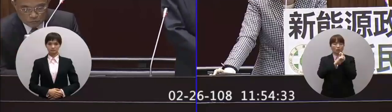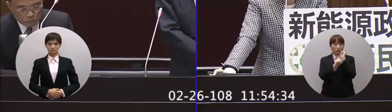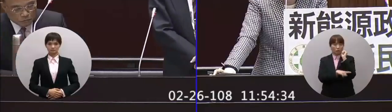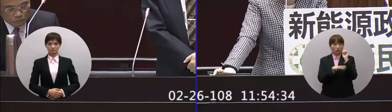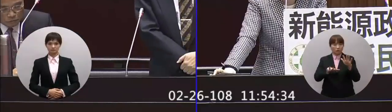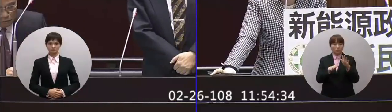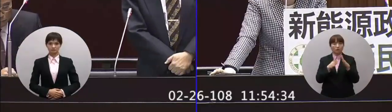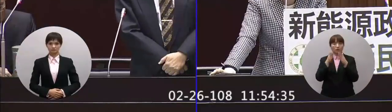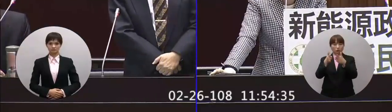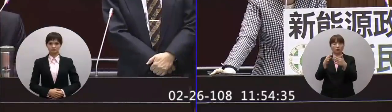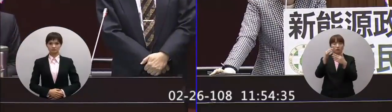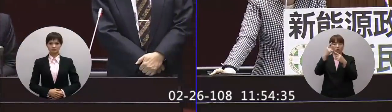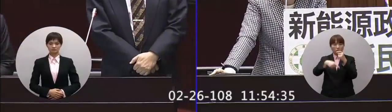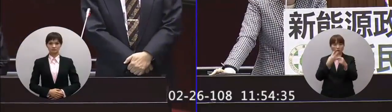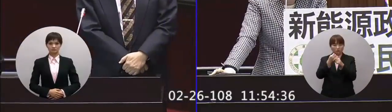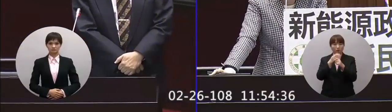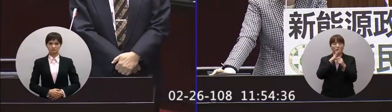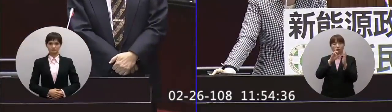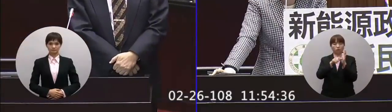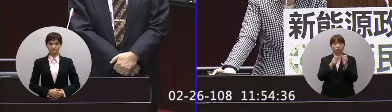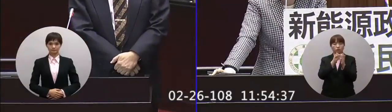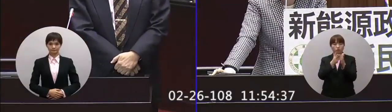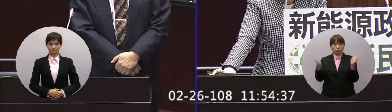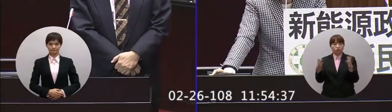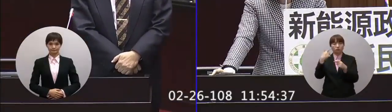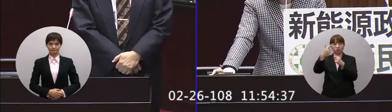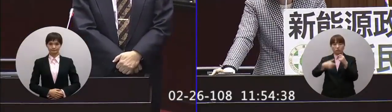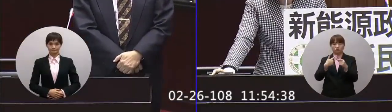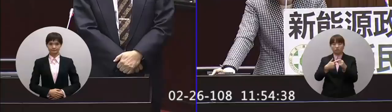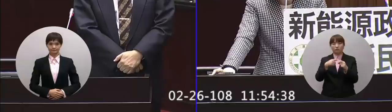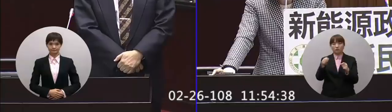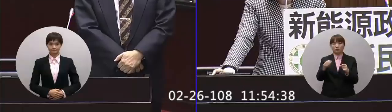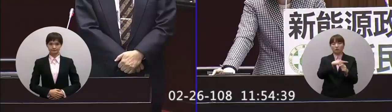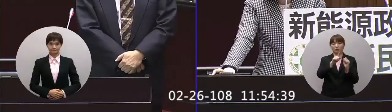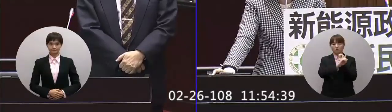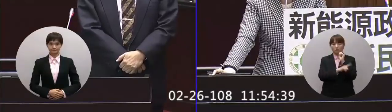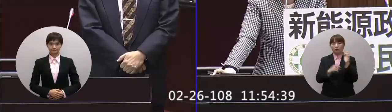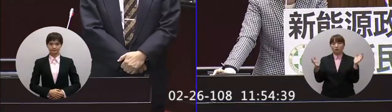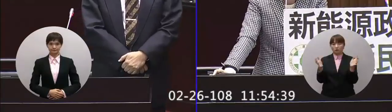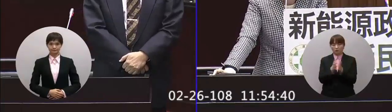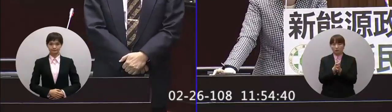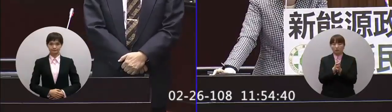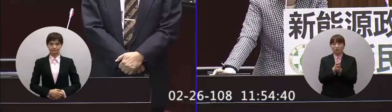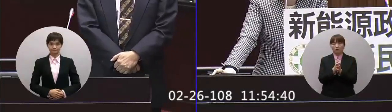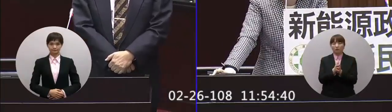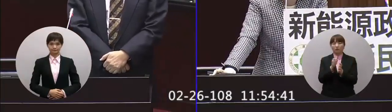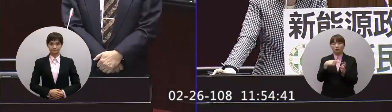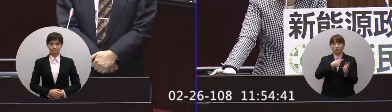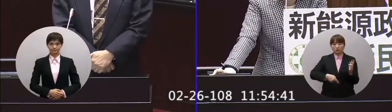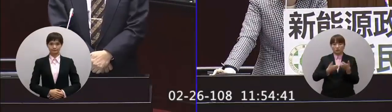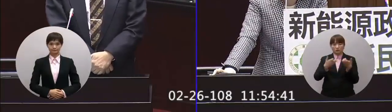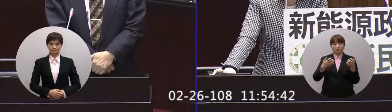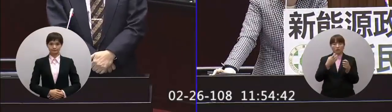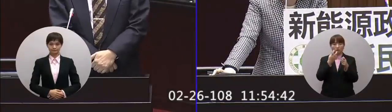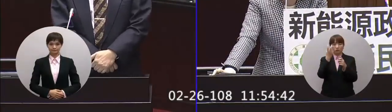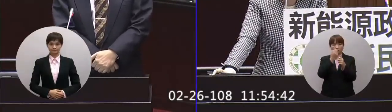现在的管制年限要延长到6年，这两个法案一加起来，请问你的身份管